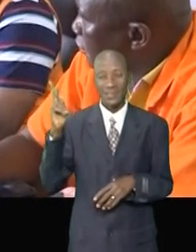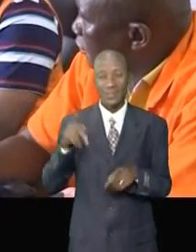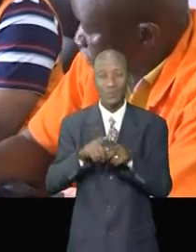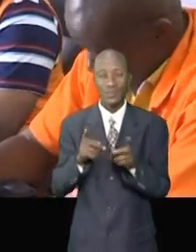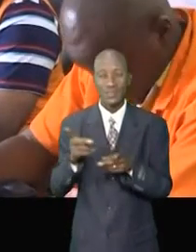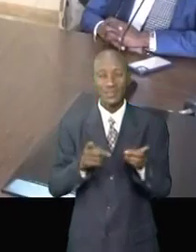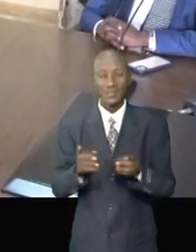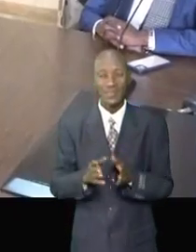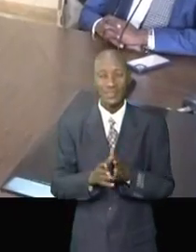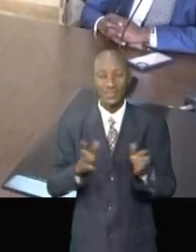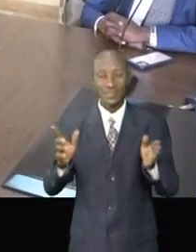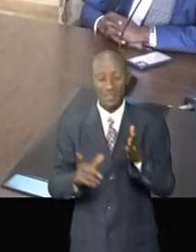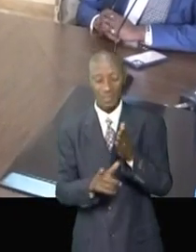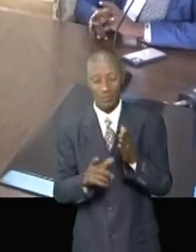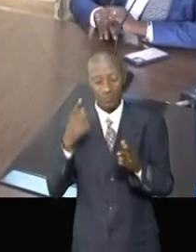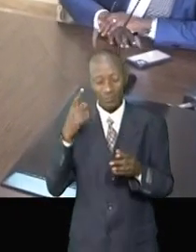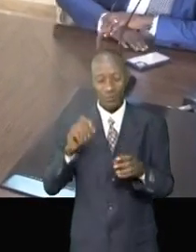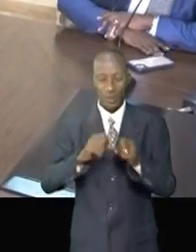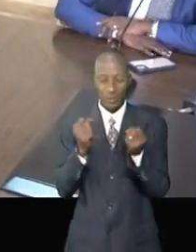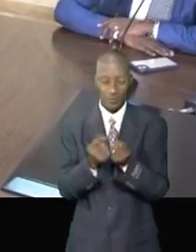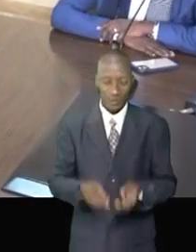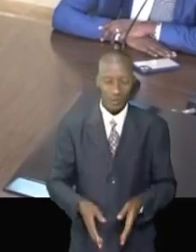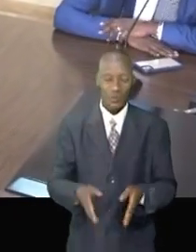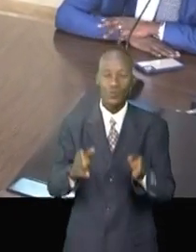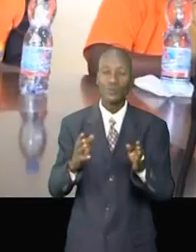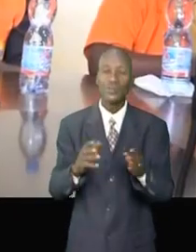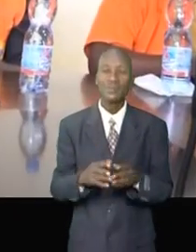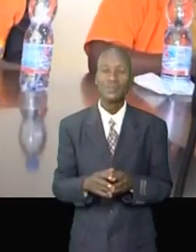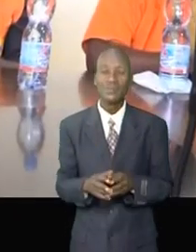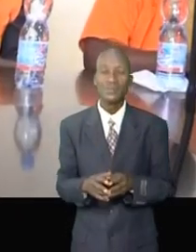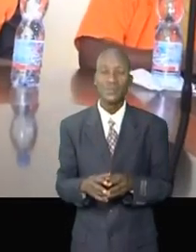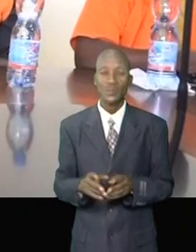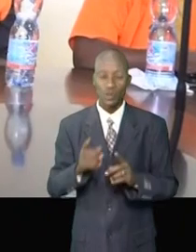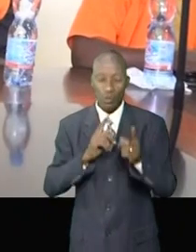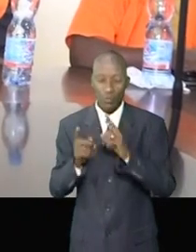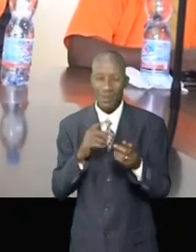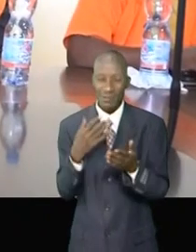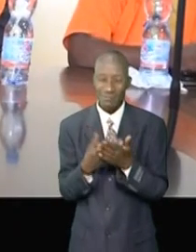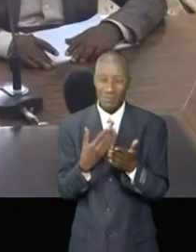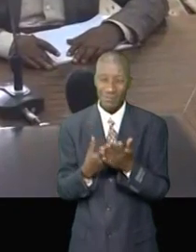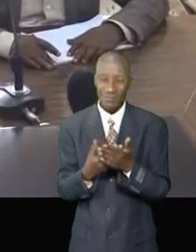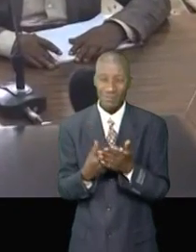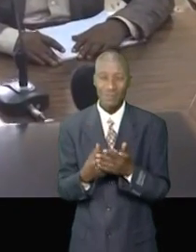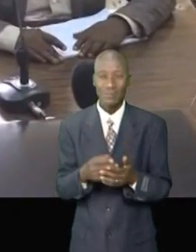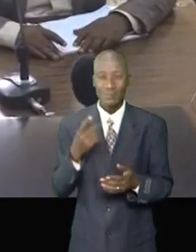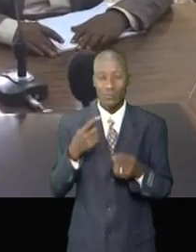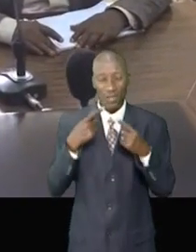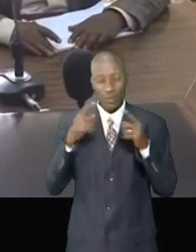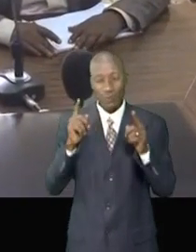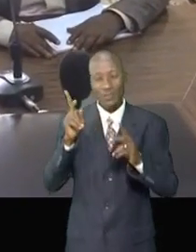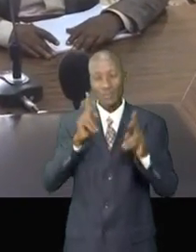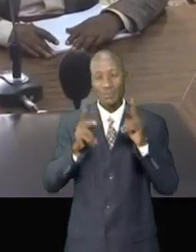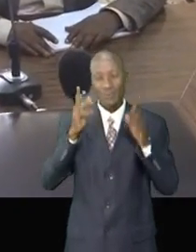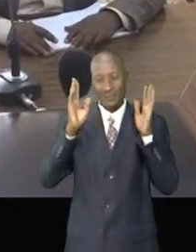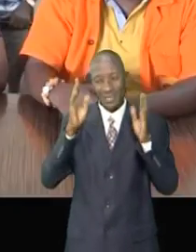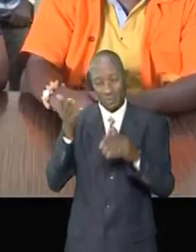général adjoint de l'Office des routes, l'ingénieur Floribert Moututi, ont échangé pour alerter l'opinion sur le danger que représente